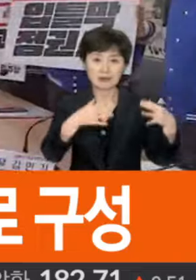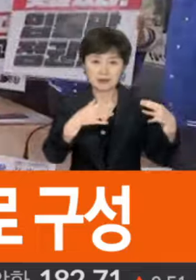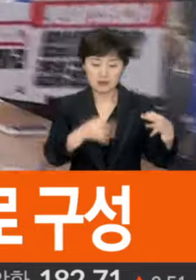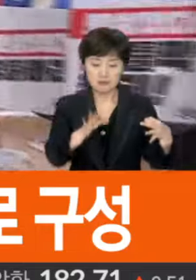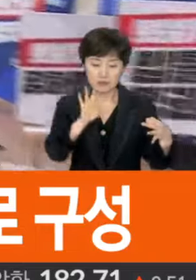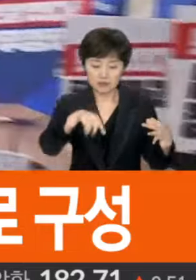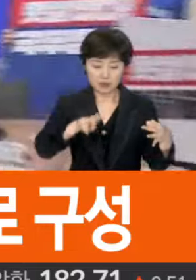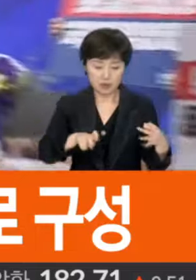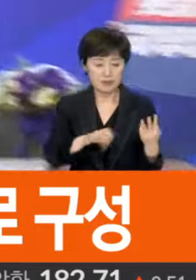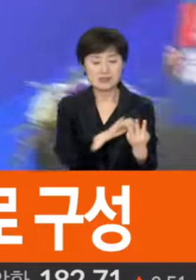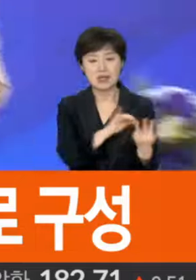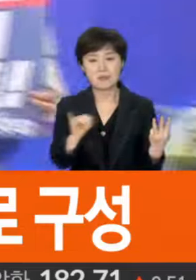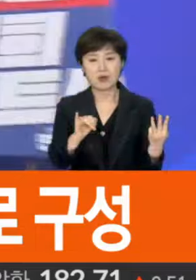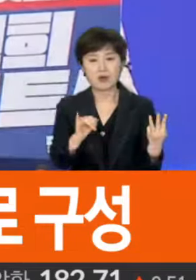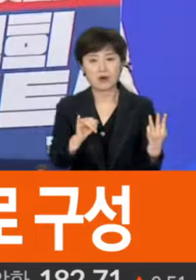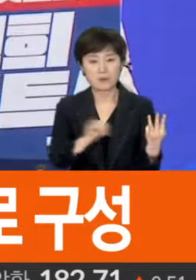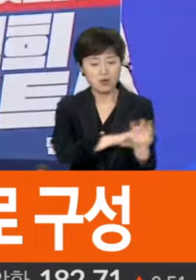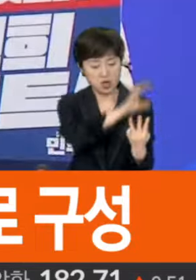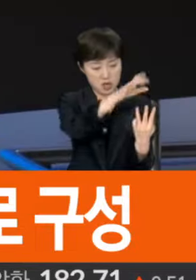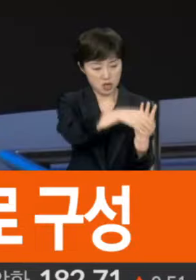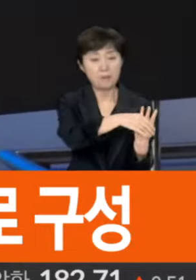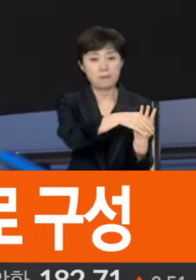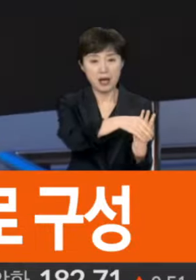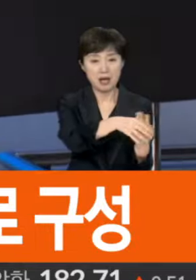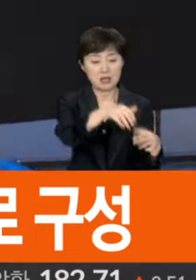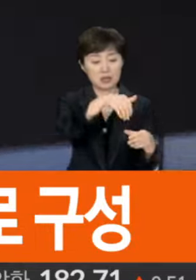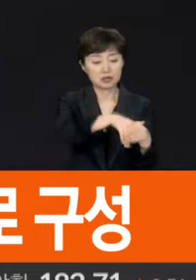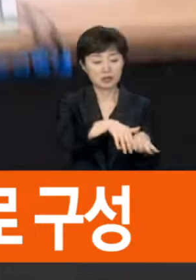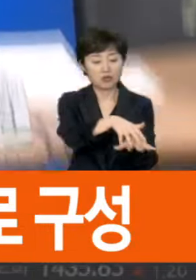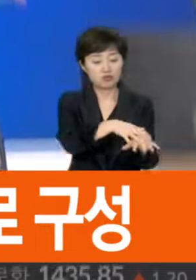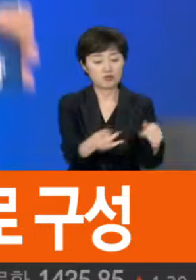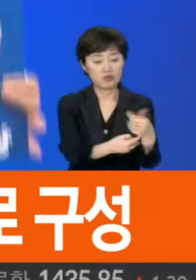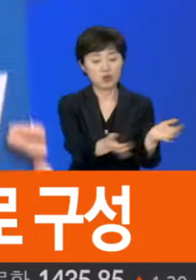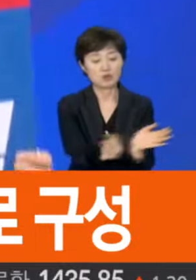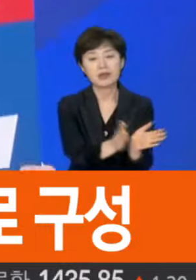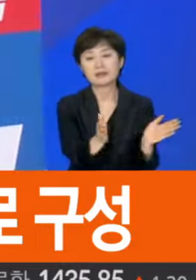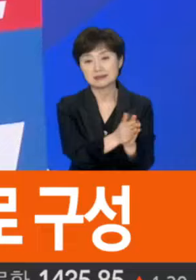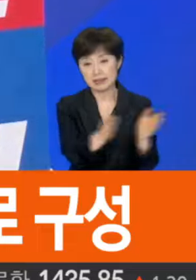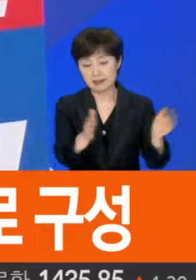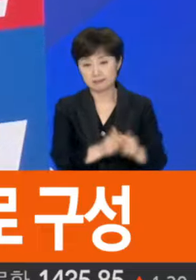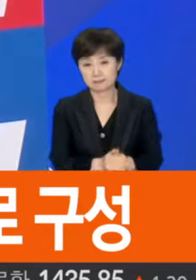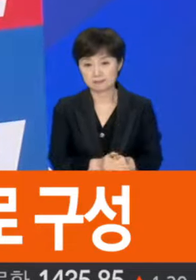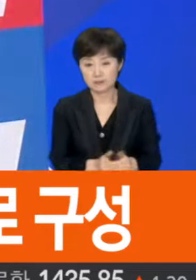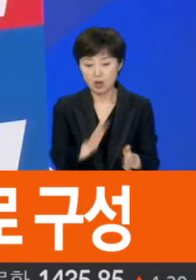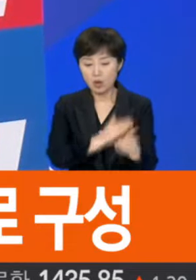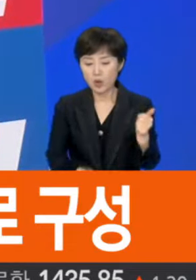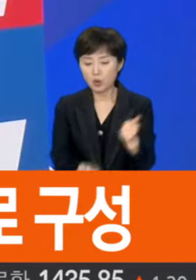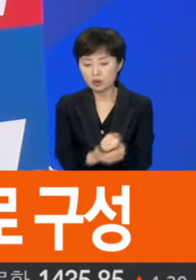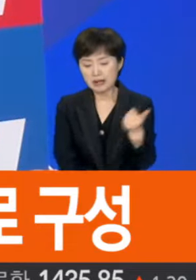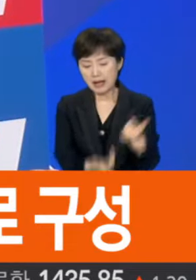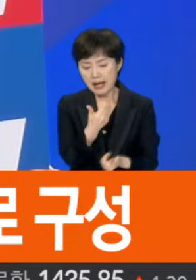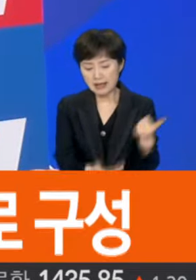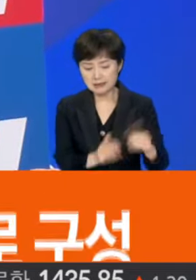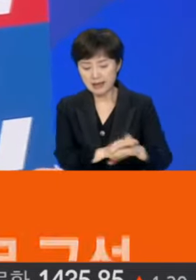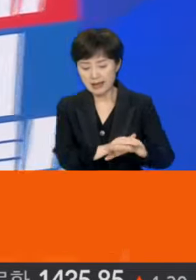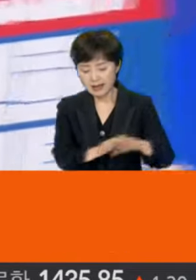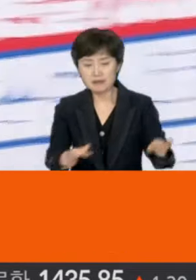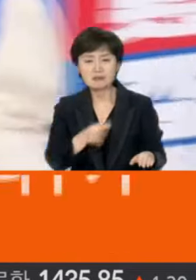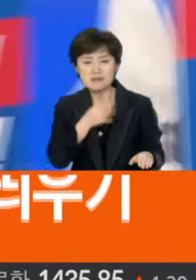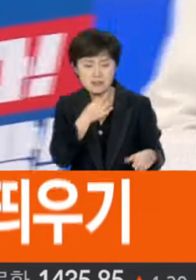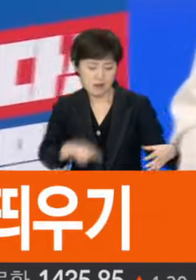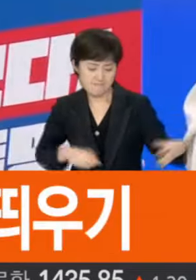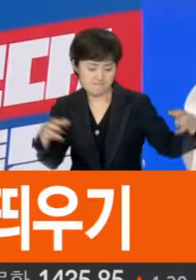국무총리가 상임선대위원장을 맡는 쓰리톱 체제로 선대위의 첫 발을 뗐습니다. 공천 파동 국면을 넘어서기 위한